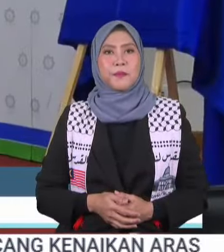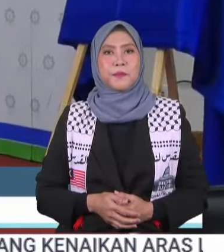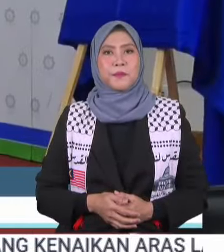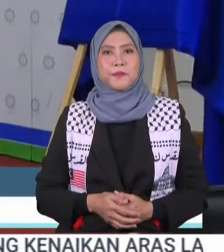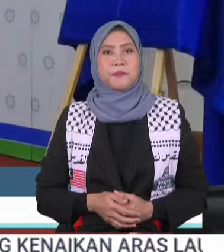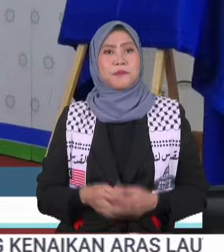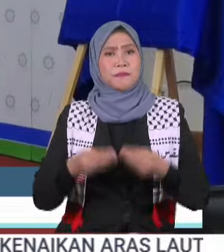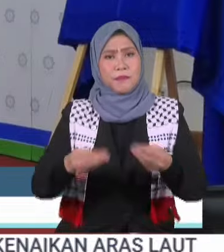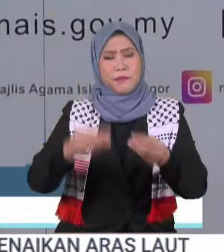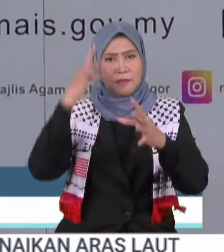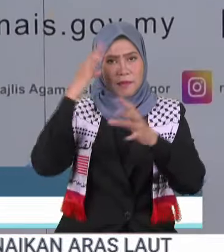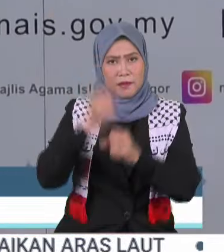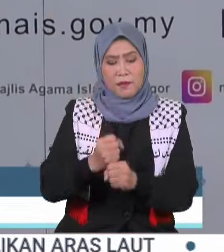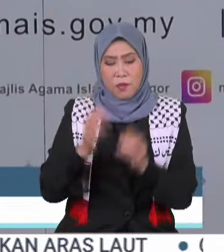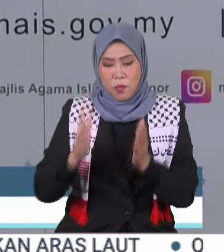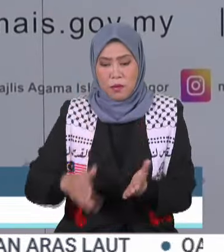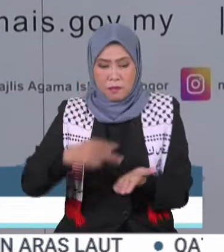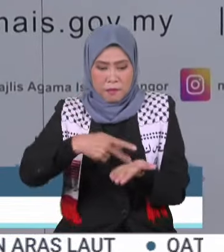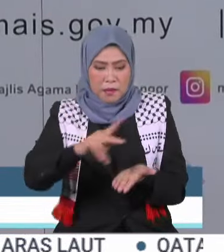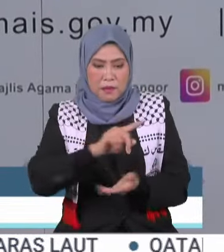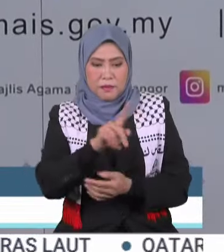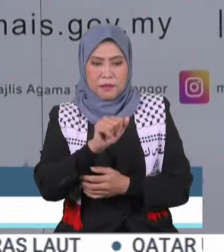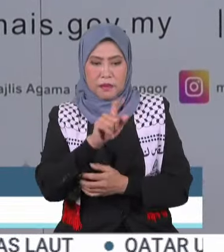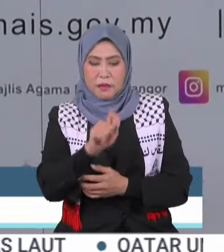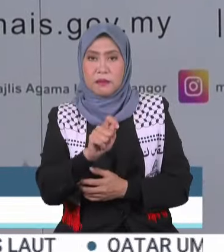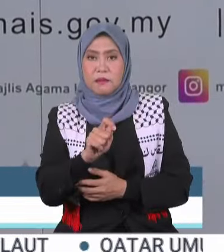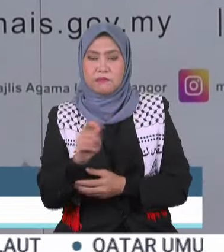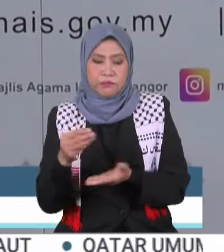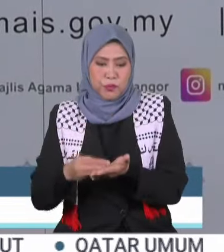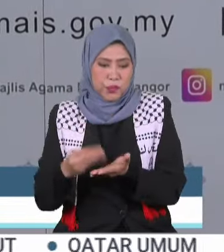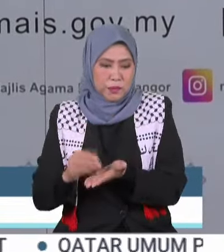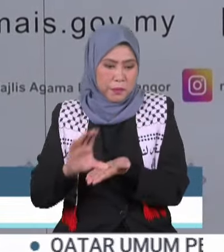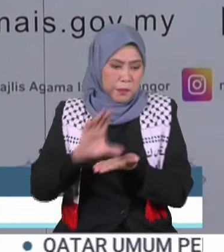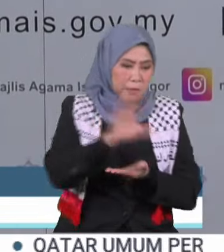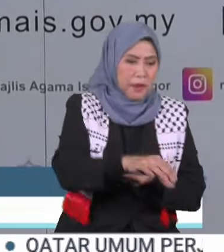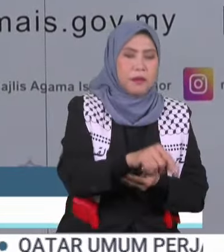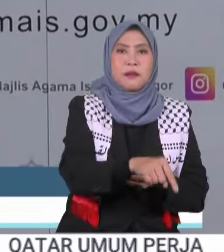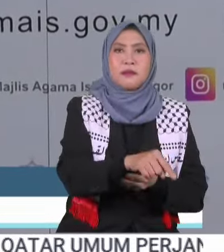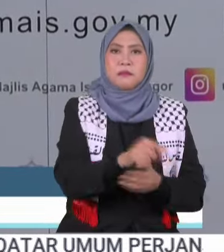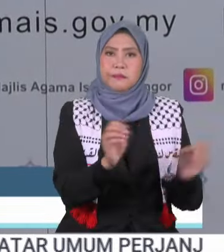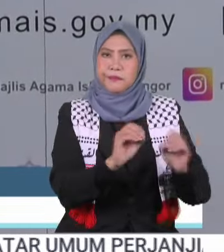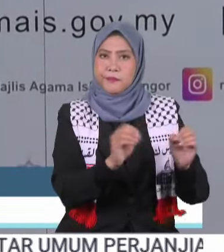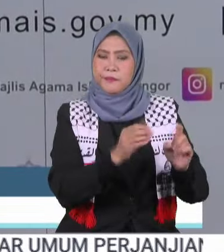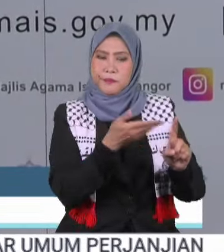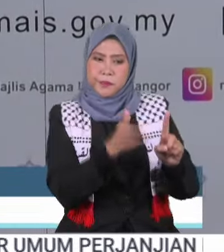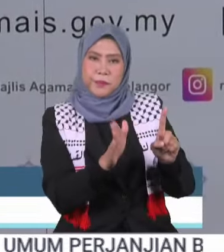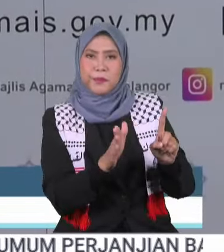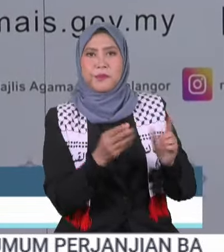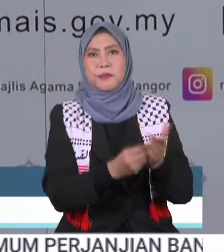Ini bagi memberi keyakinan kepada pembayar zakat bahawa wang mereka diuruskan dengan baik tanpa sebarang penyelewengan.